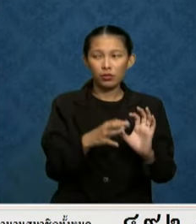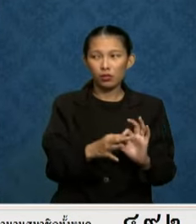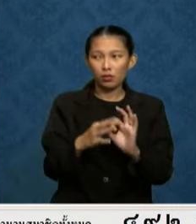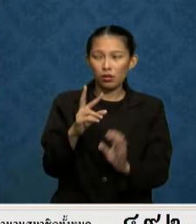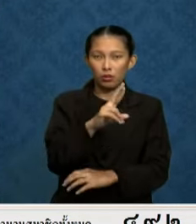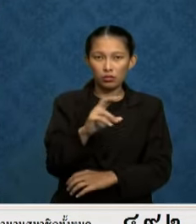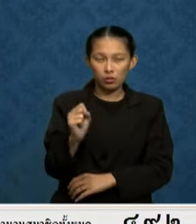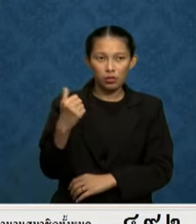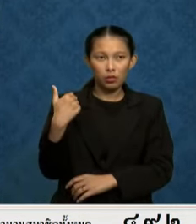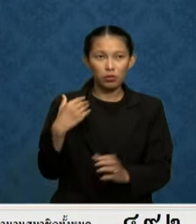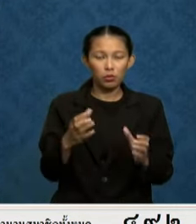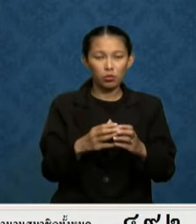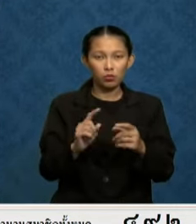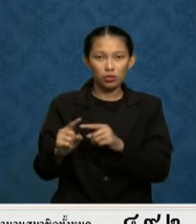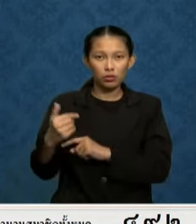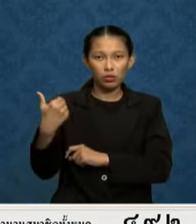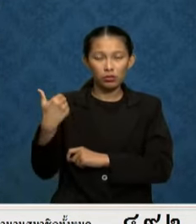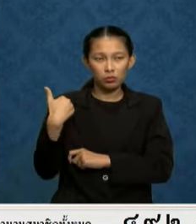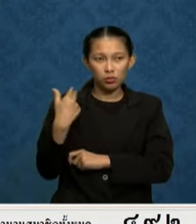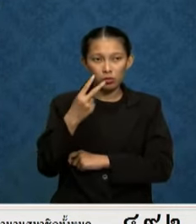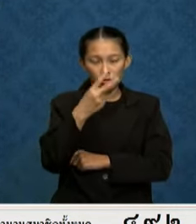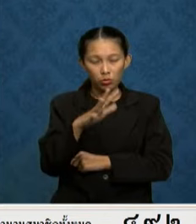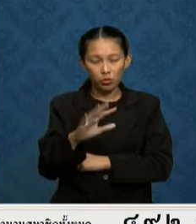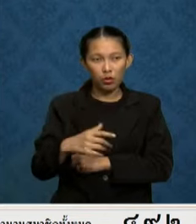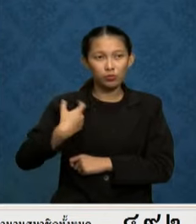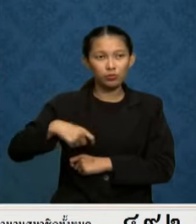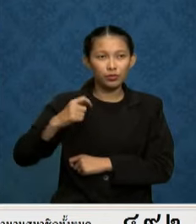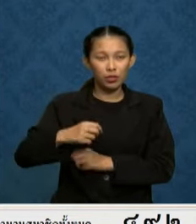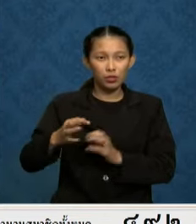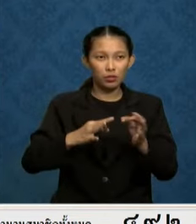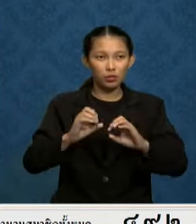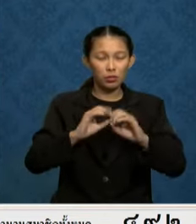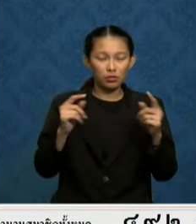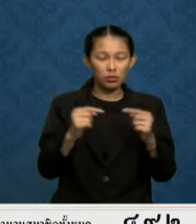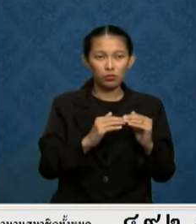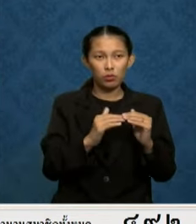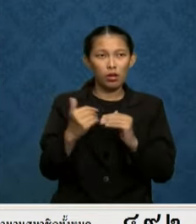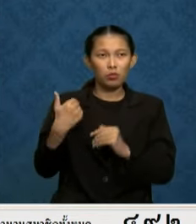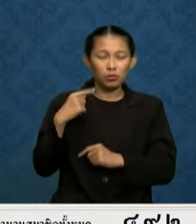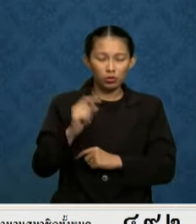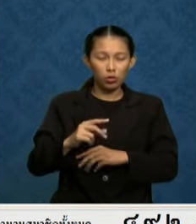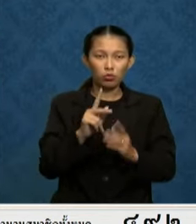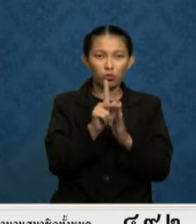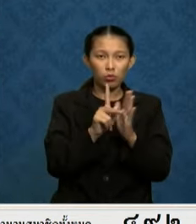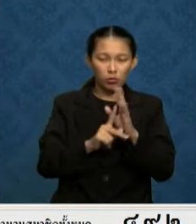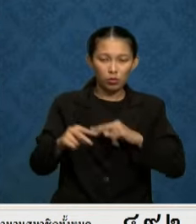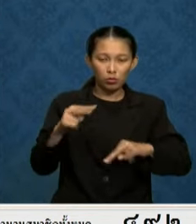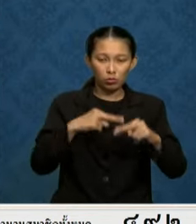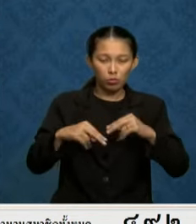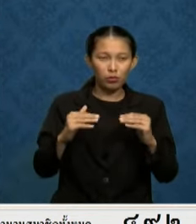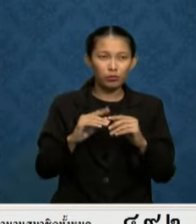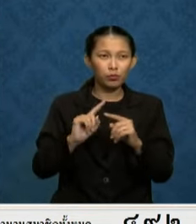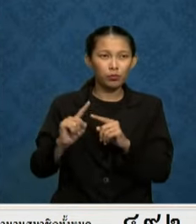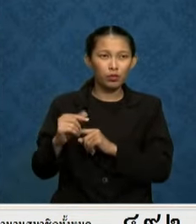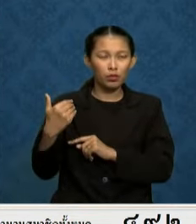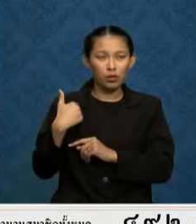ภาด้กองคกรต่จากดวยจึงมีคำชอบทมต้มีกฎหมายคุม-ครองกัละเมิดอง